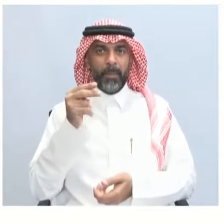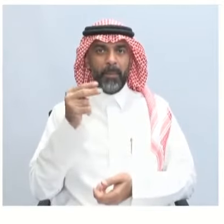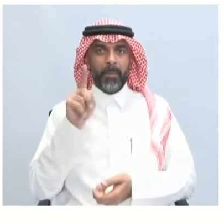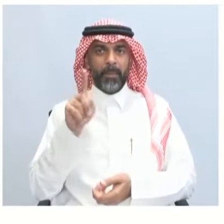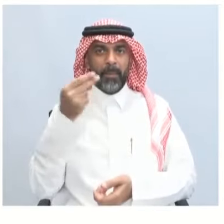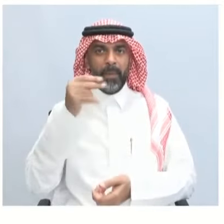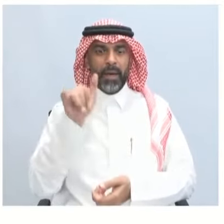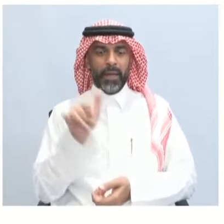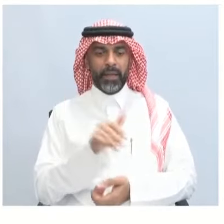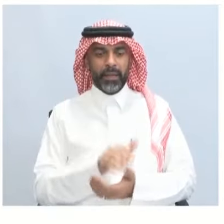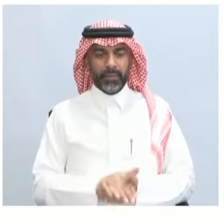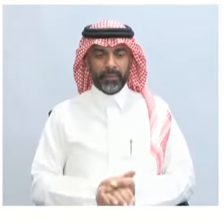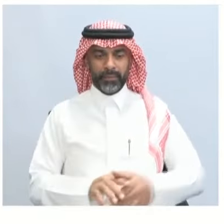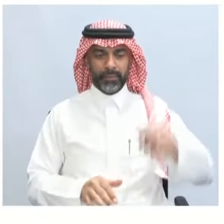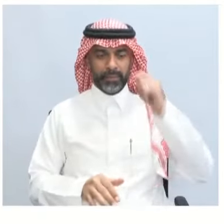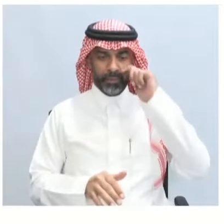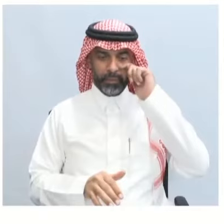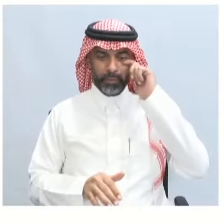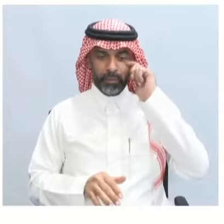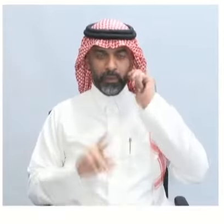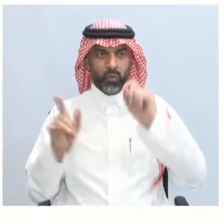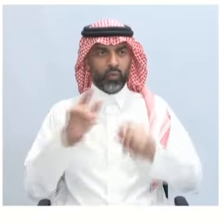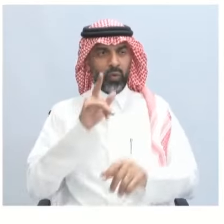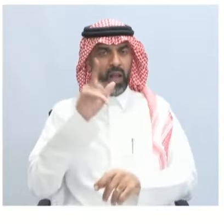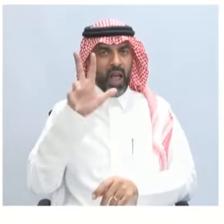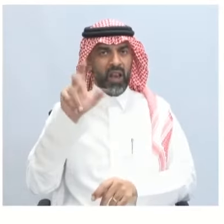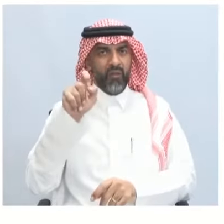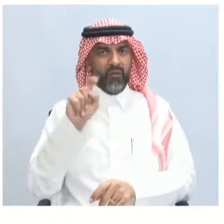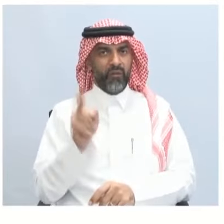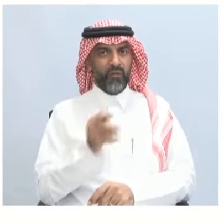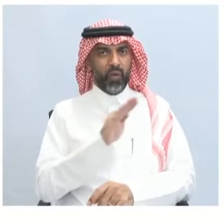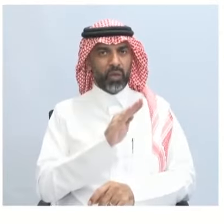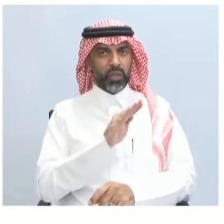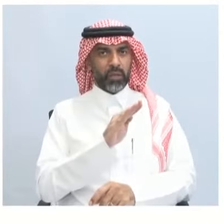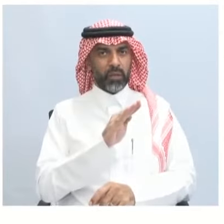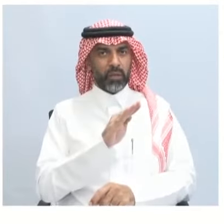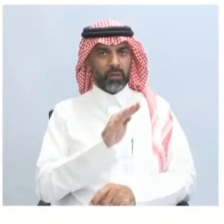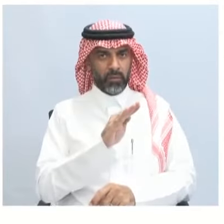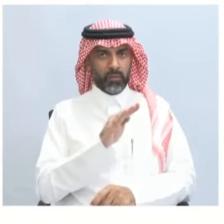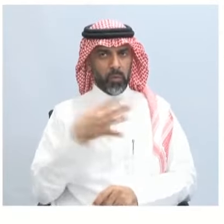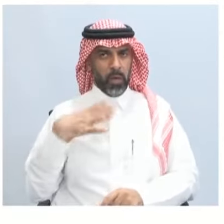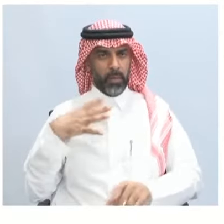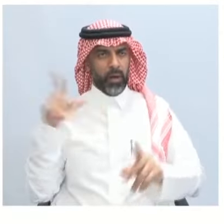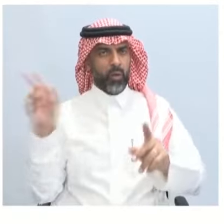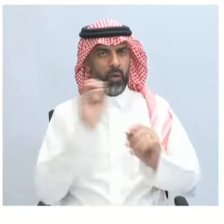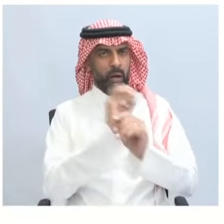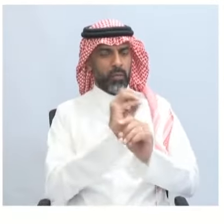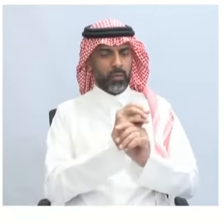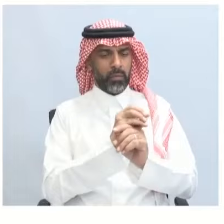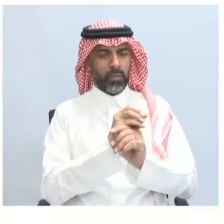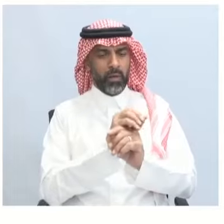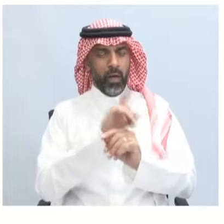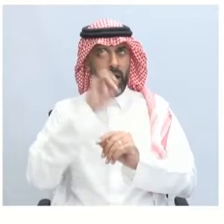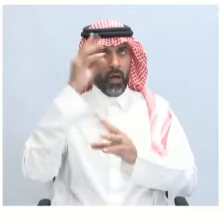من شاء من عباده العباد من عباده العباد الى عباده الله ومن ضيق الدنيا الى سعتها ومن جور